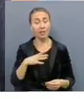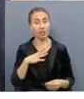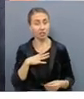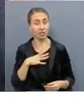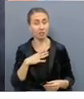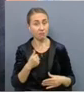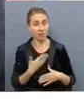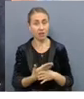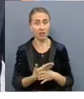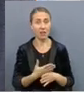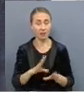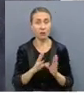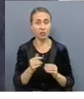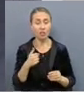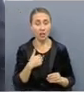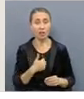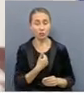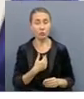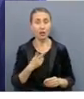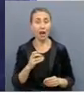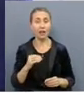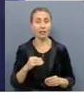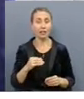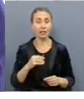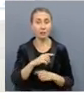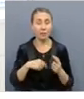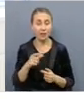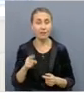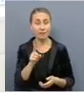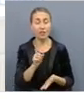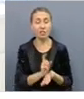воспользуясь ситуацией, хочу сказать, что мы как предприниматели, вы должны нас понять,